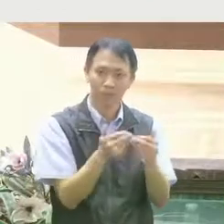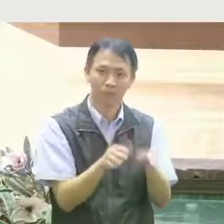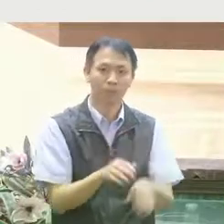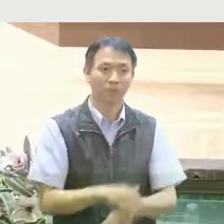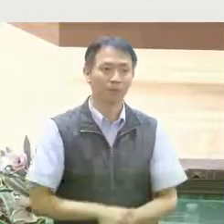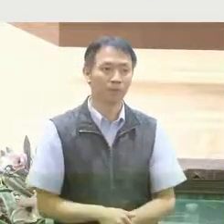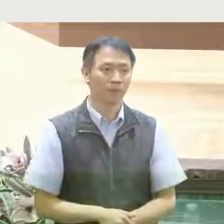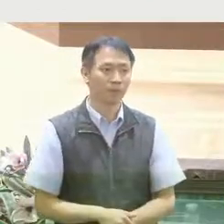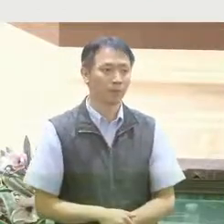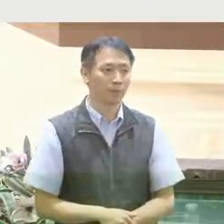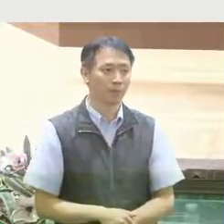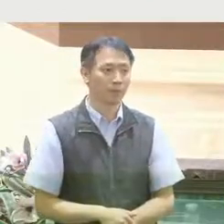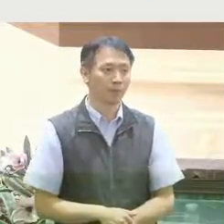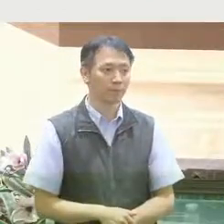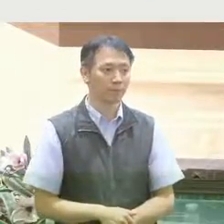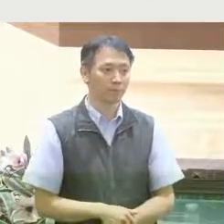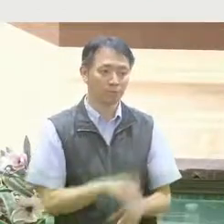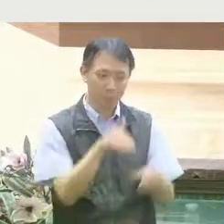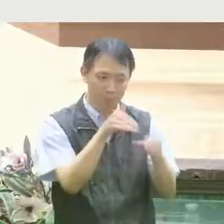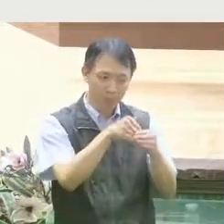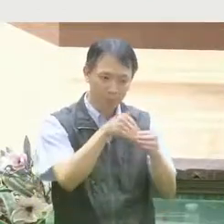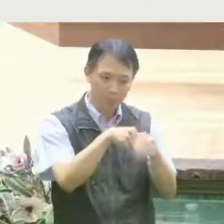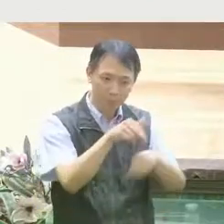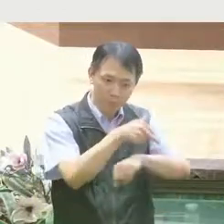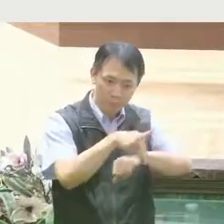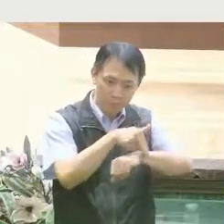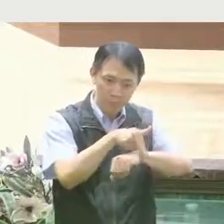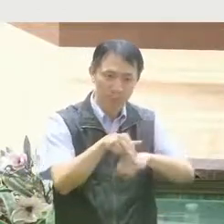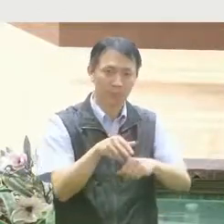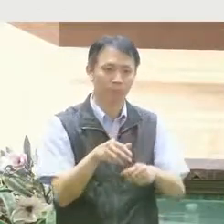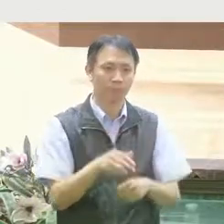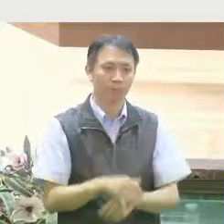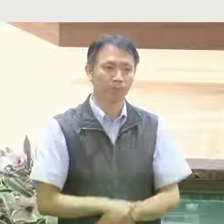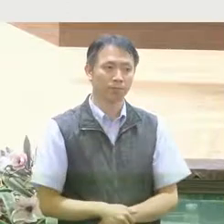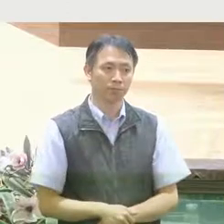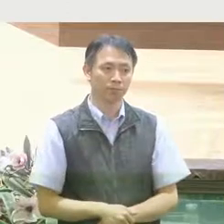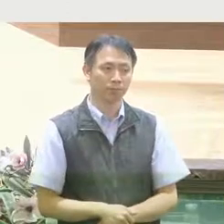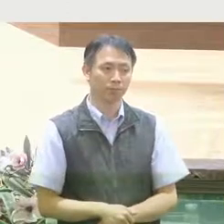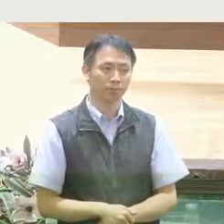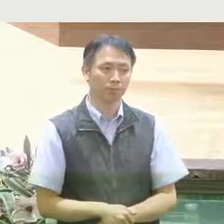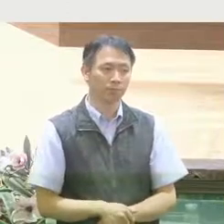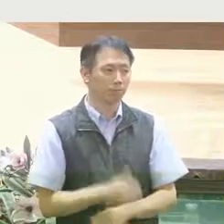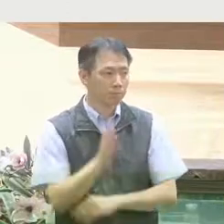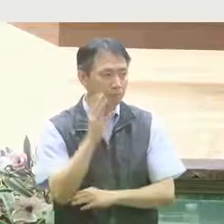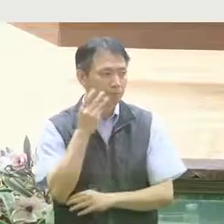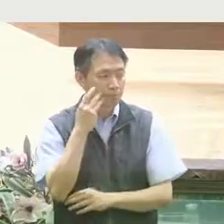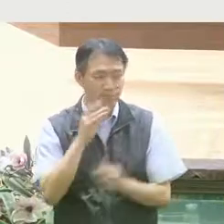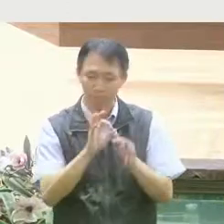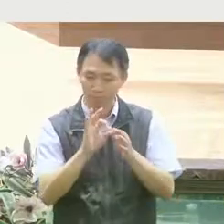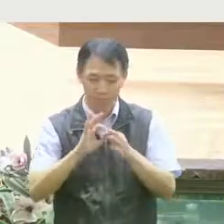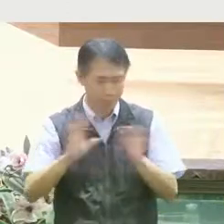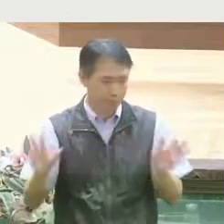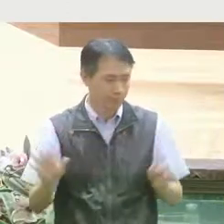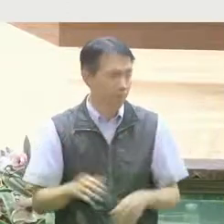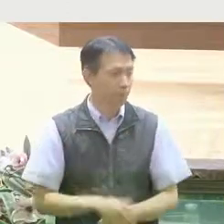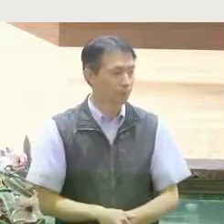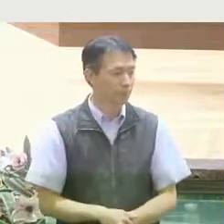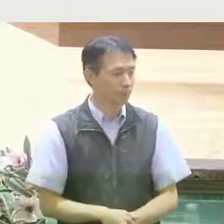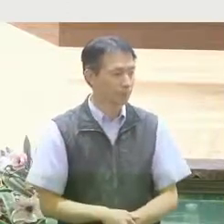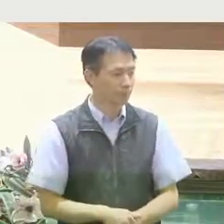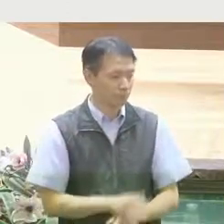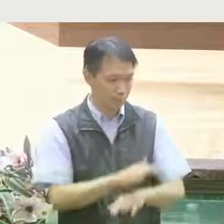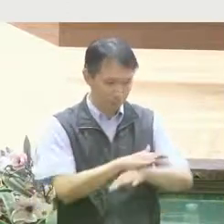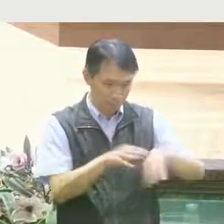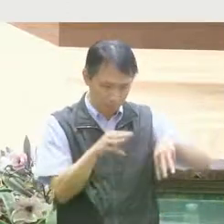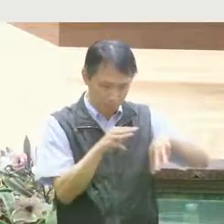下来说投票程序的设计。虽然本次投票不处理身份证号码等敏感资料，安全